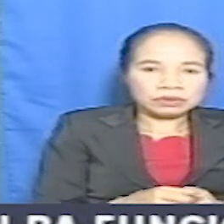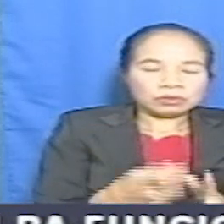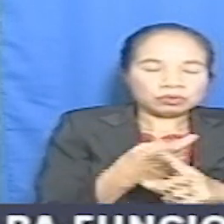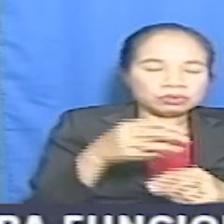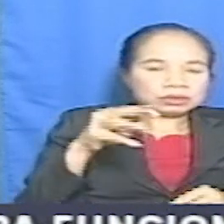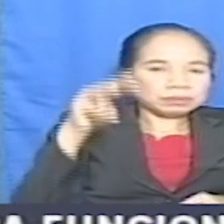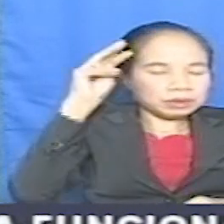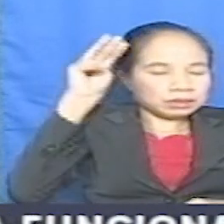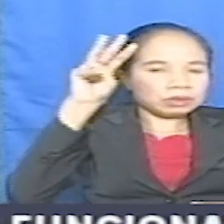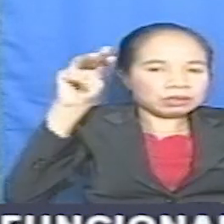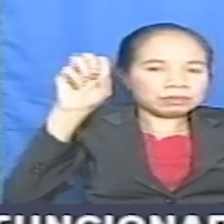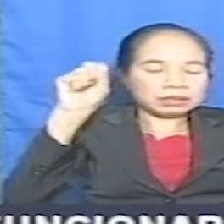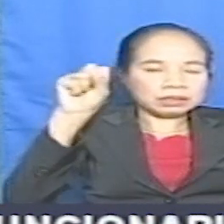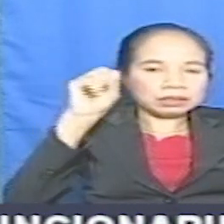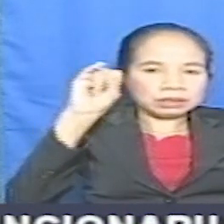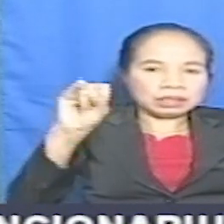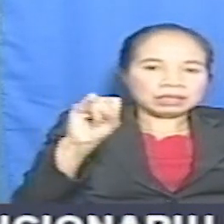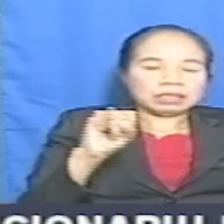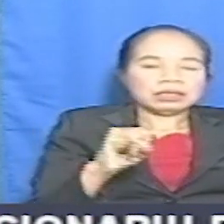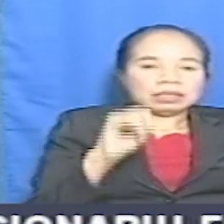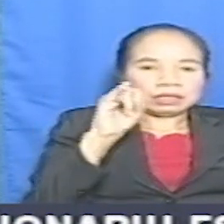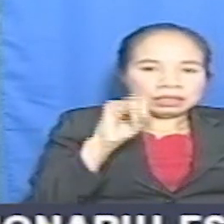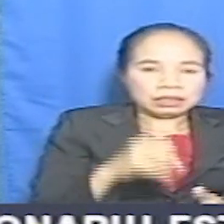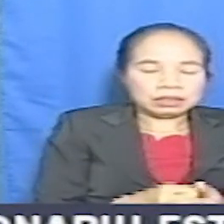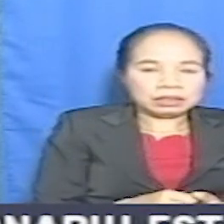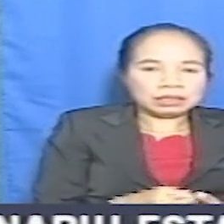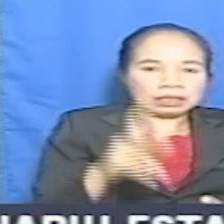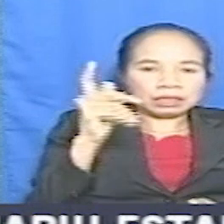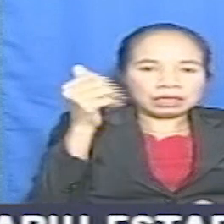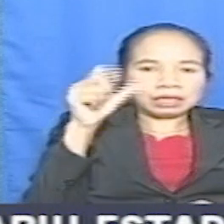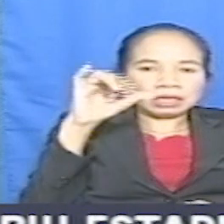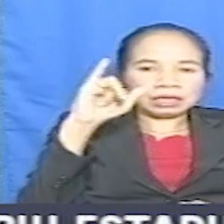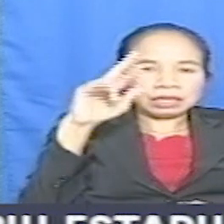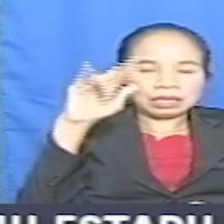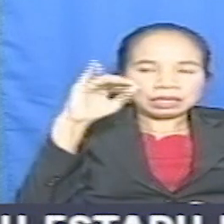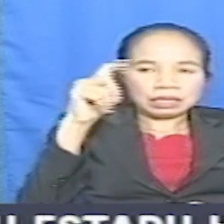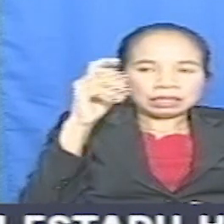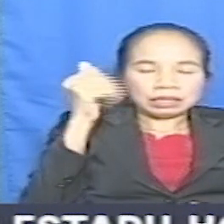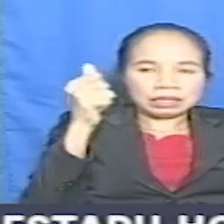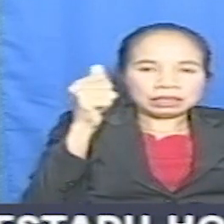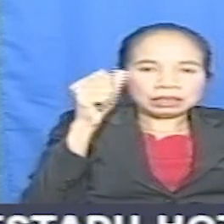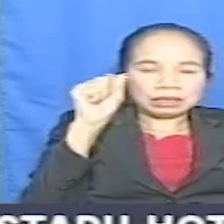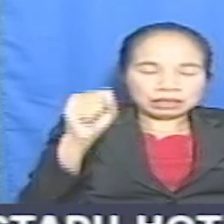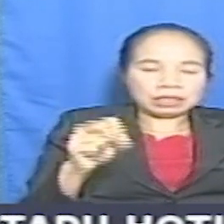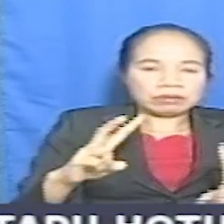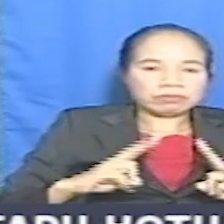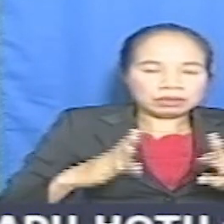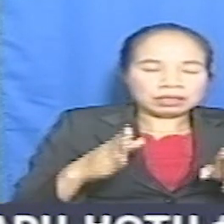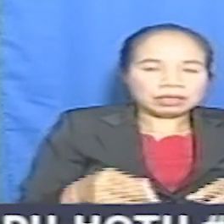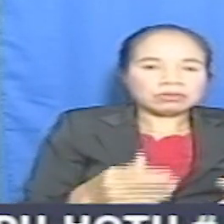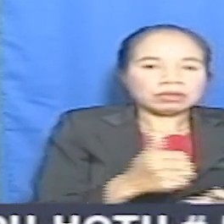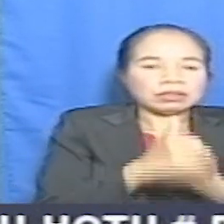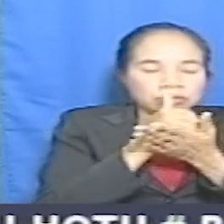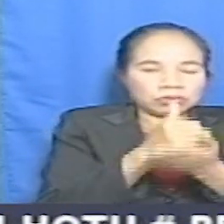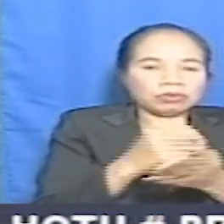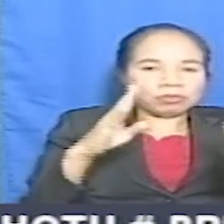MSS tomos bakaritas ba veteranos e apoio na necessidade básica rumo nebe maka hodi bele hak bit sira